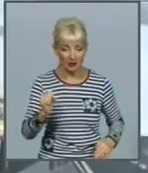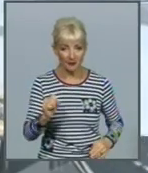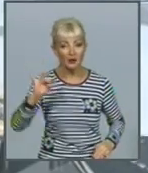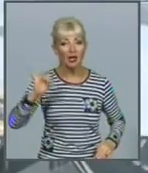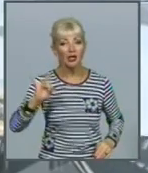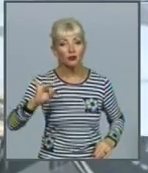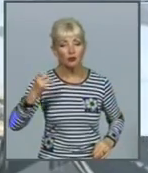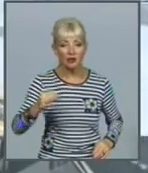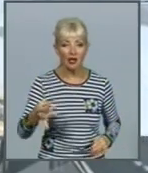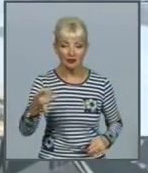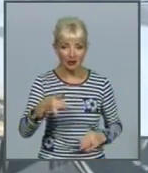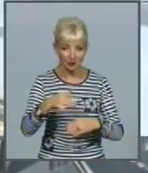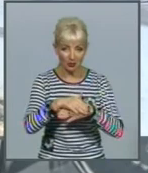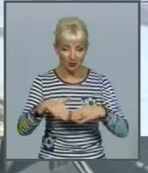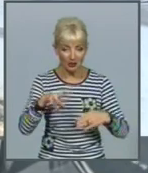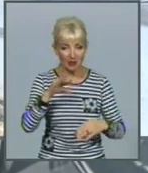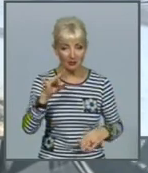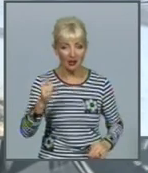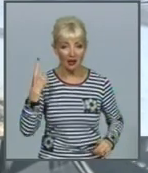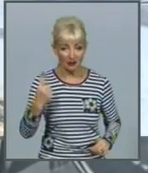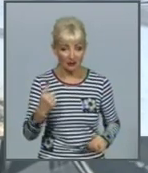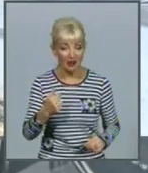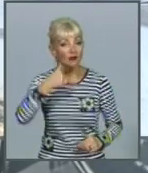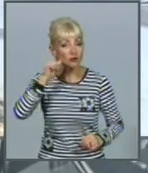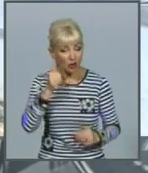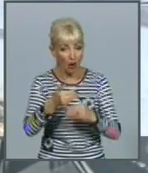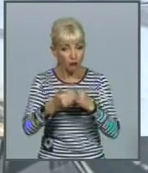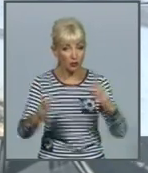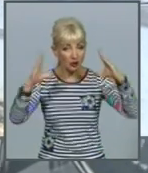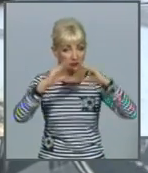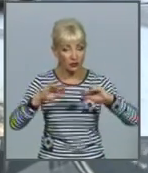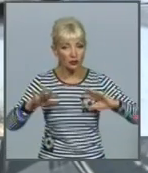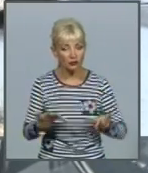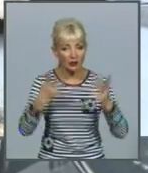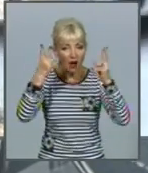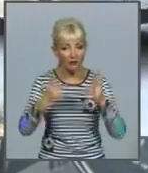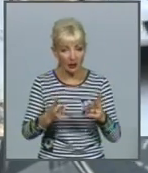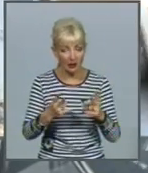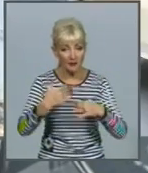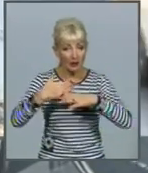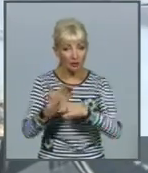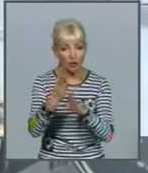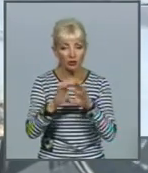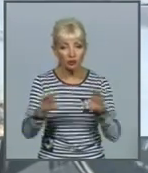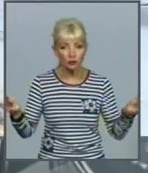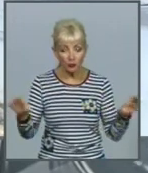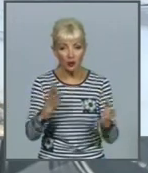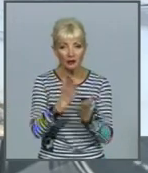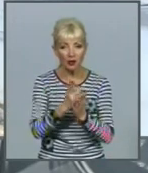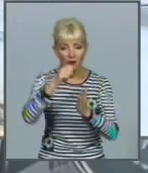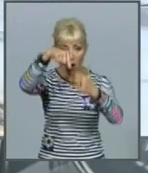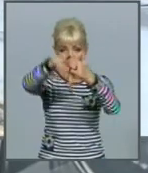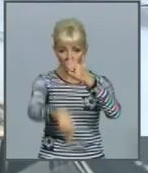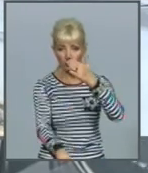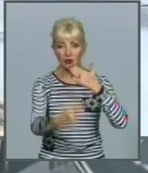Індустріальний район, вулиця Мира 1. Вчора, пізно ввечері, тут сталася аварія. Тріщину в трубі, розташованій на глибині 2 метрів під